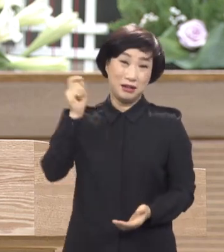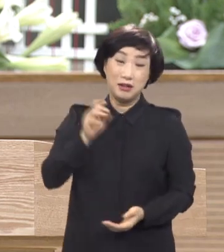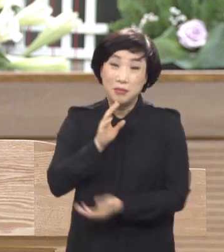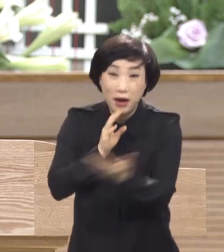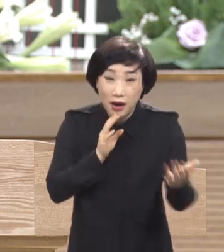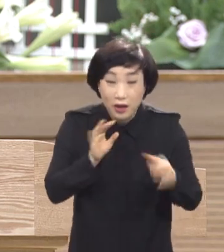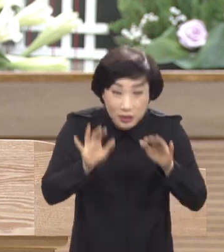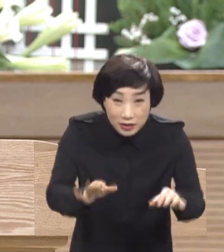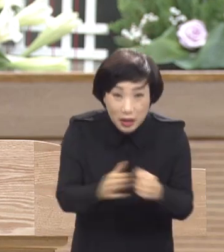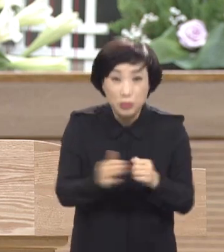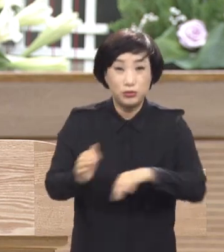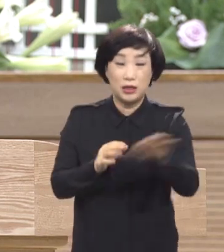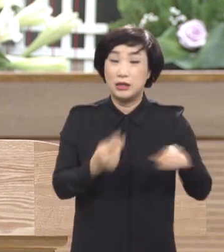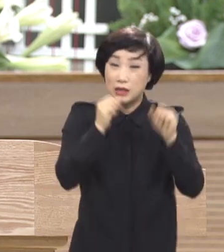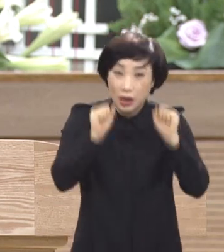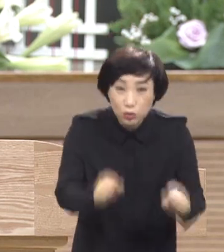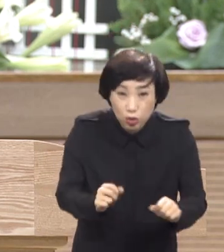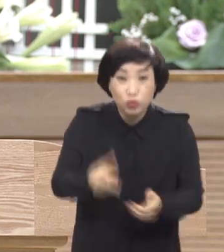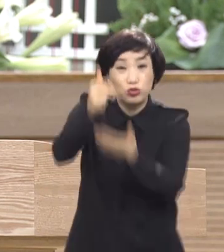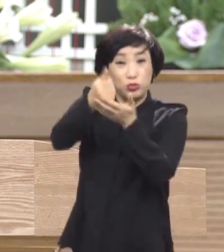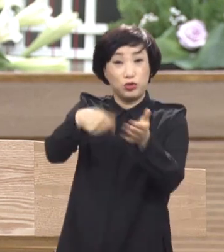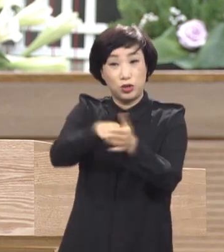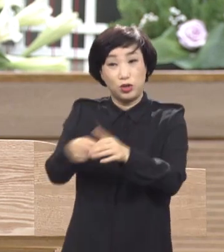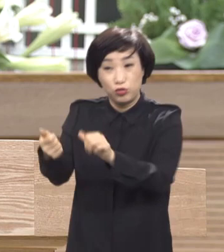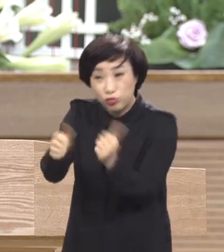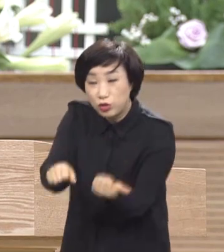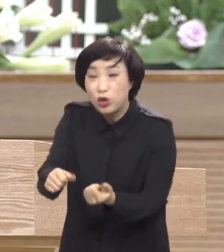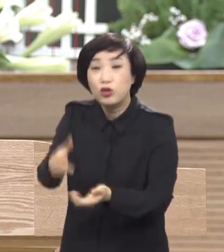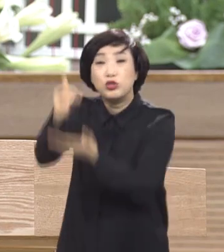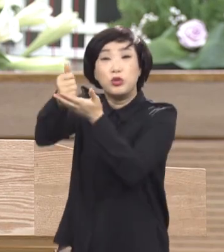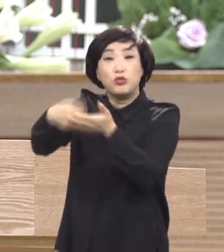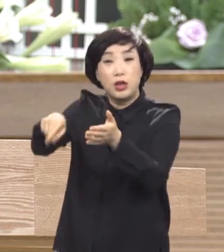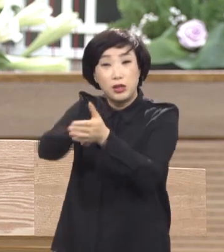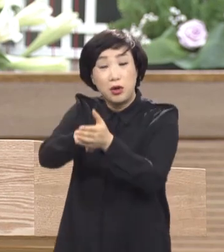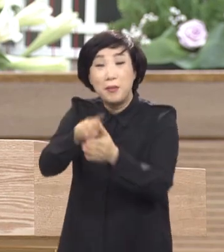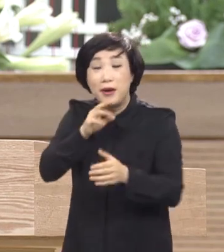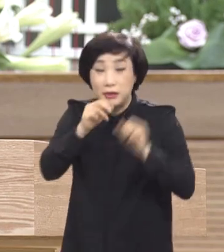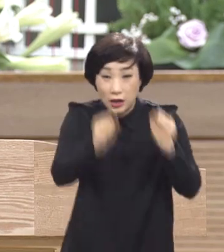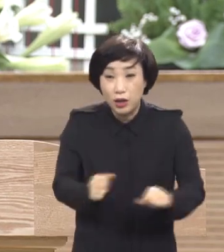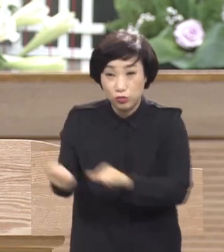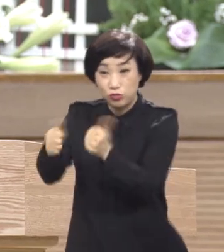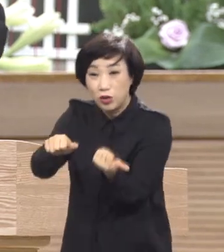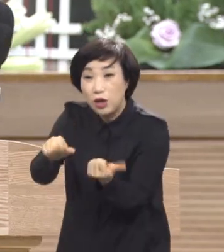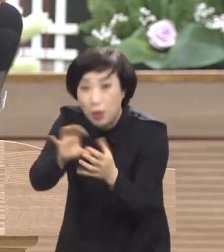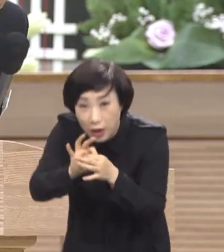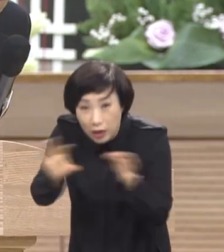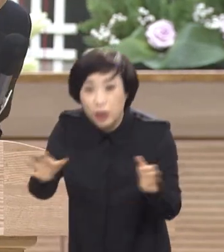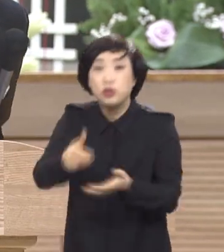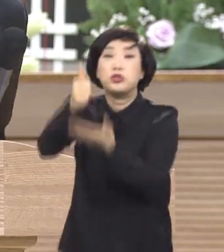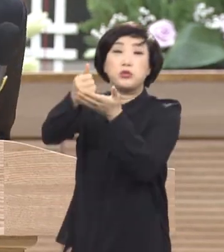살아도 주를 위해 죽어도 주를 위해 살든지 죽든지 주를 위해 살리라